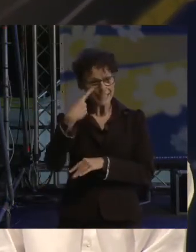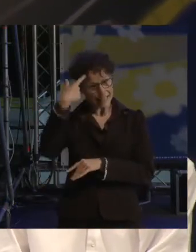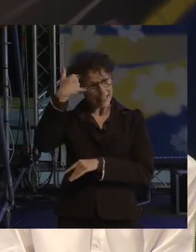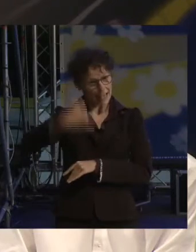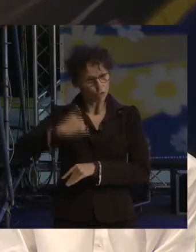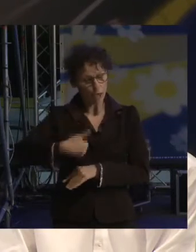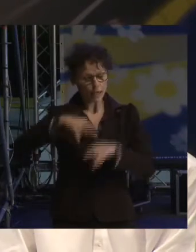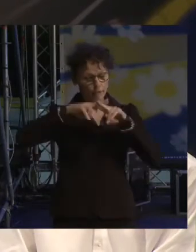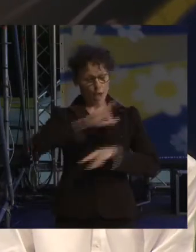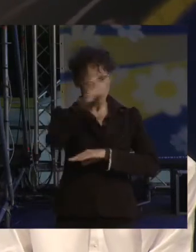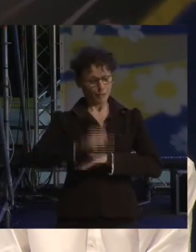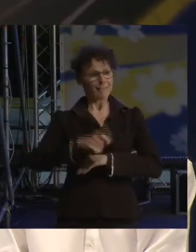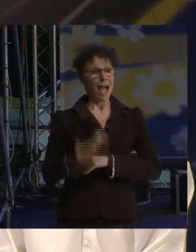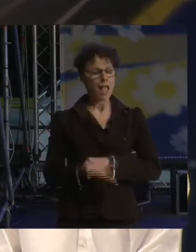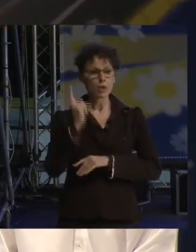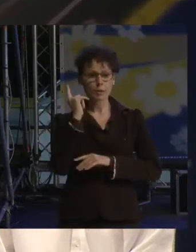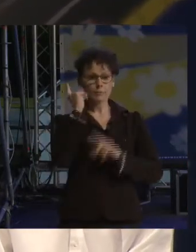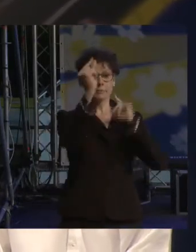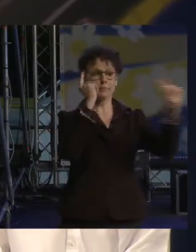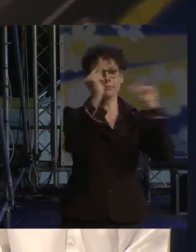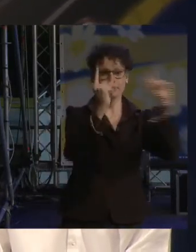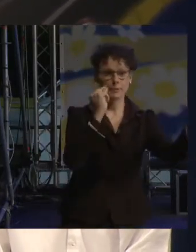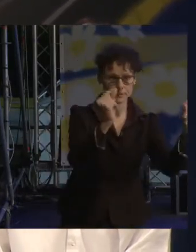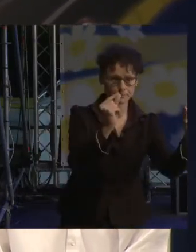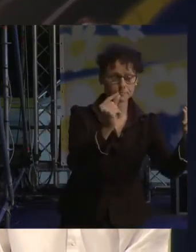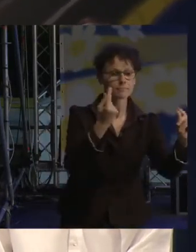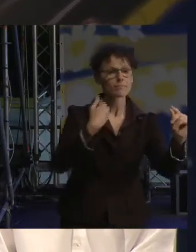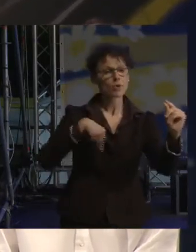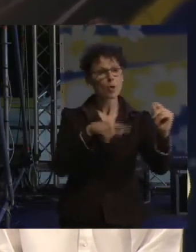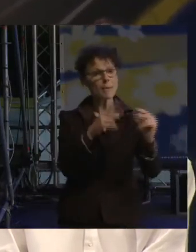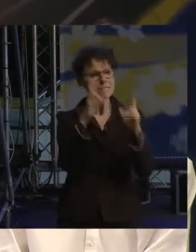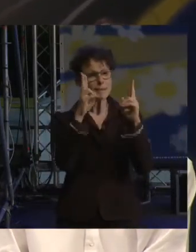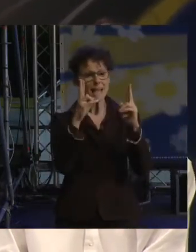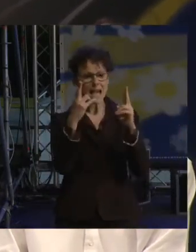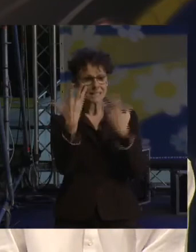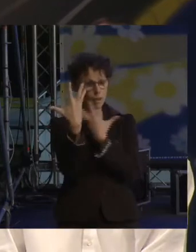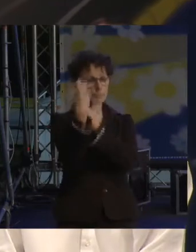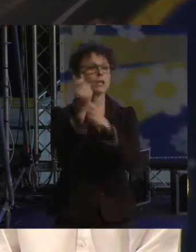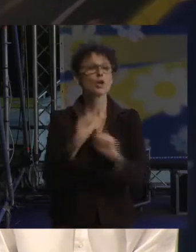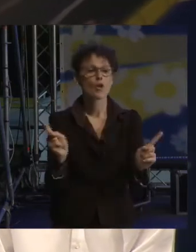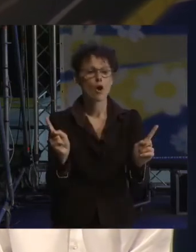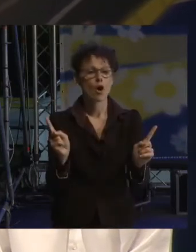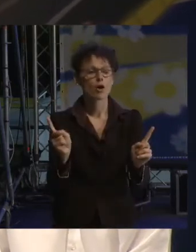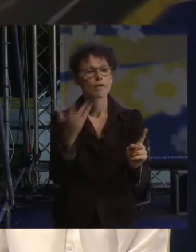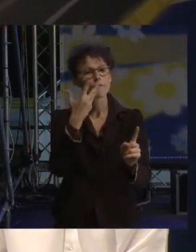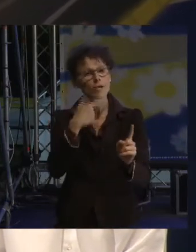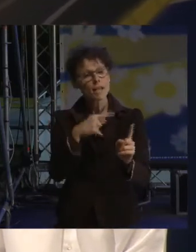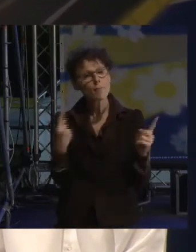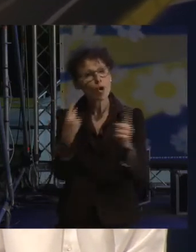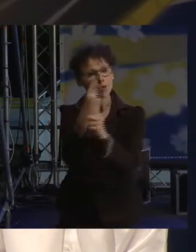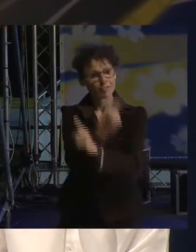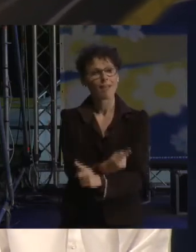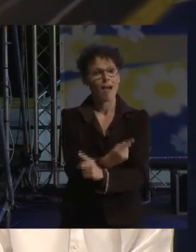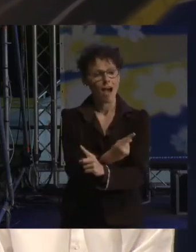dell'italianità ma soprattutto dove non ci rubino più la speranza perché questa idea di paese che ha il fondamento